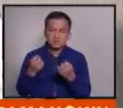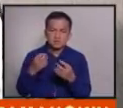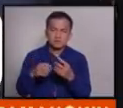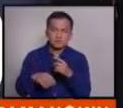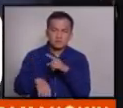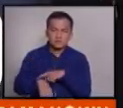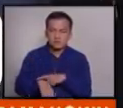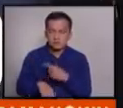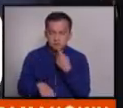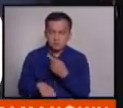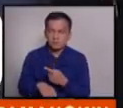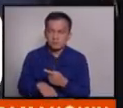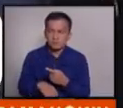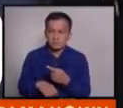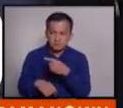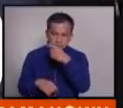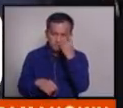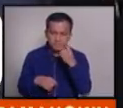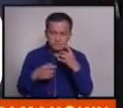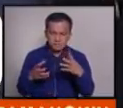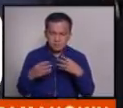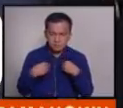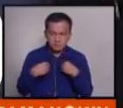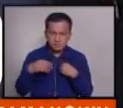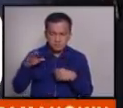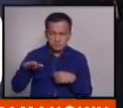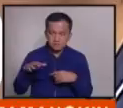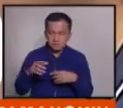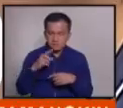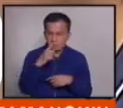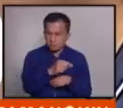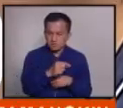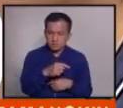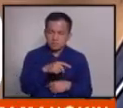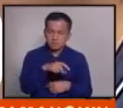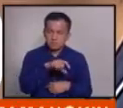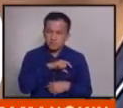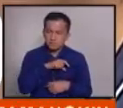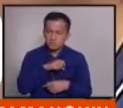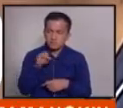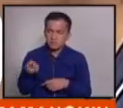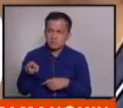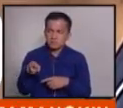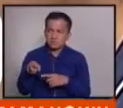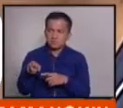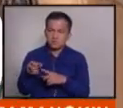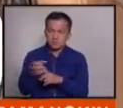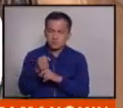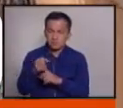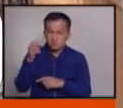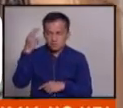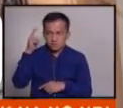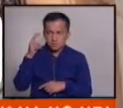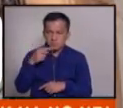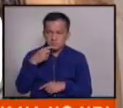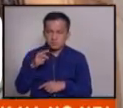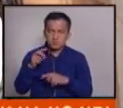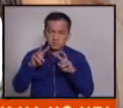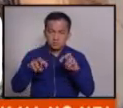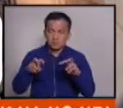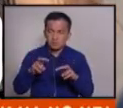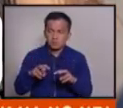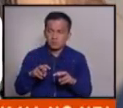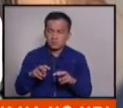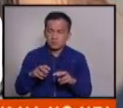daw. Dahil sa inamin ng bata, nagsumbong na sila sa mga pulis at ipinaaresto ang kanyang tiyuhin. Base sa